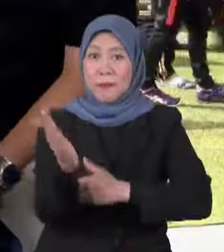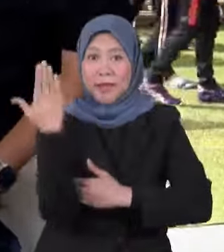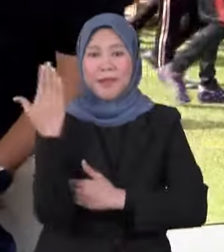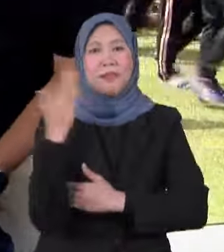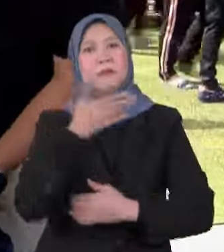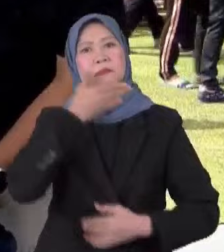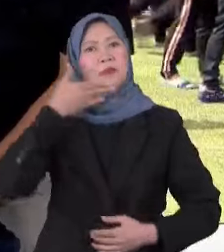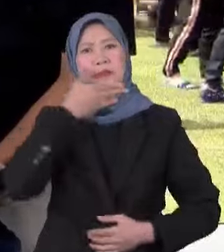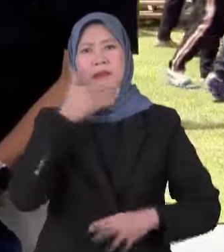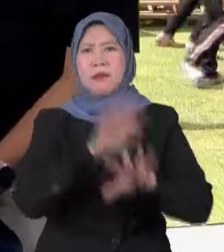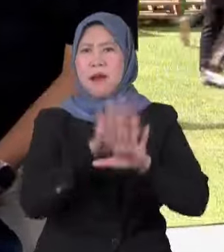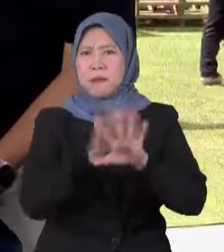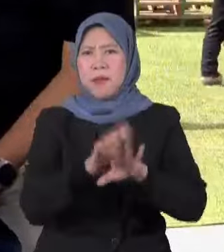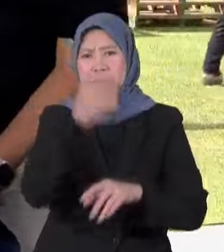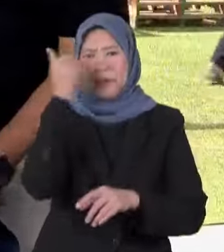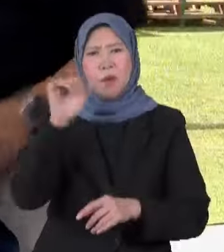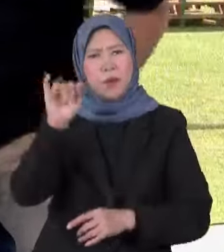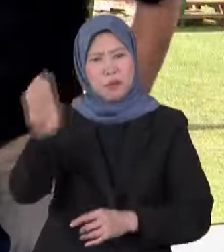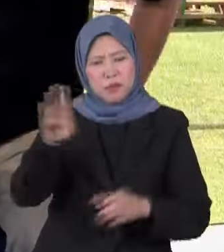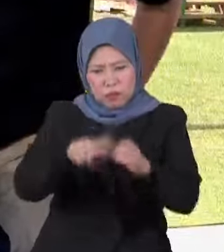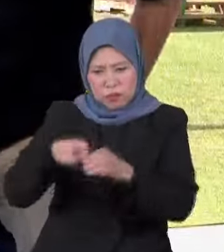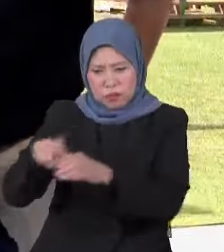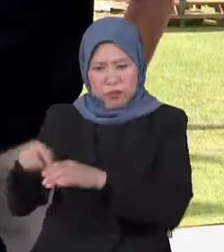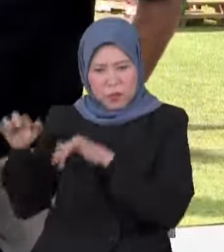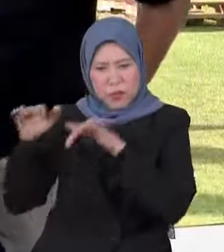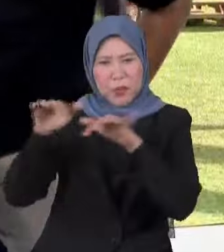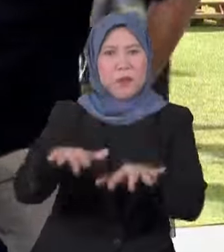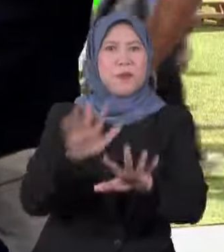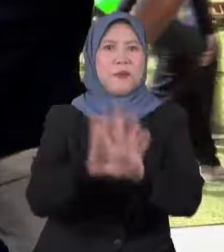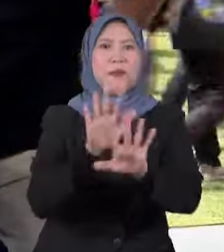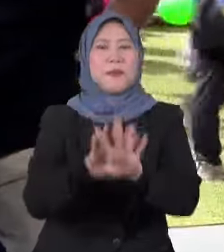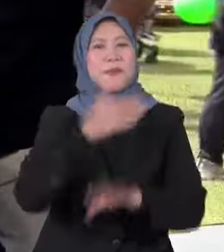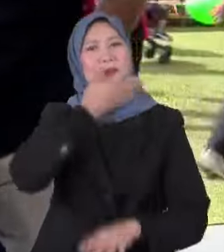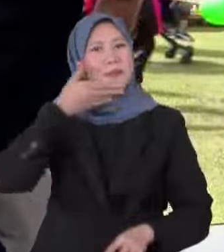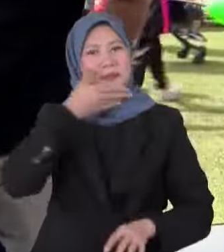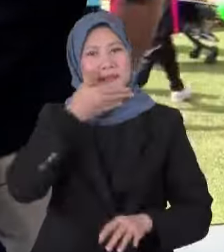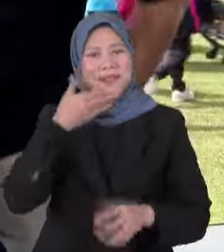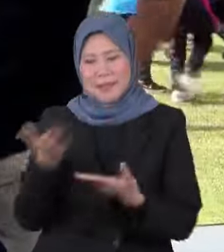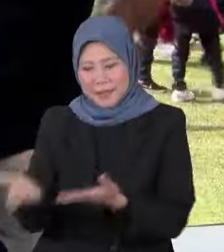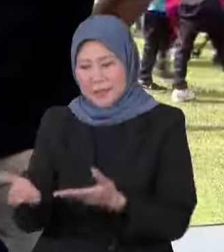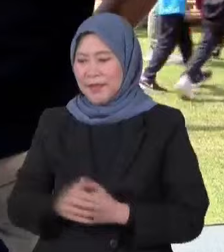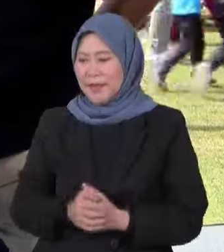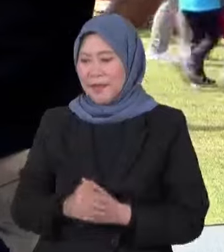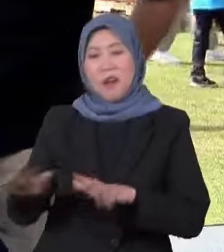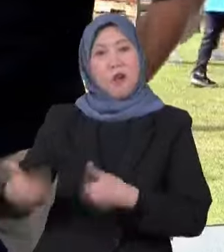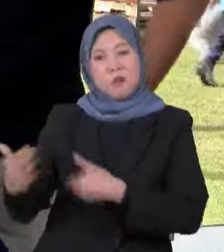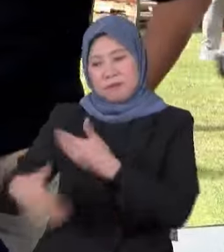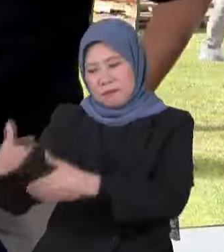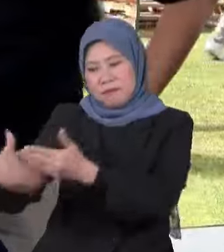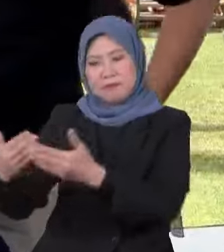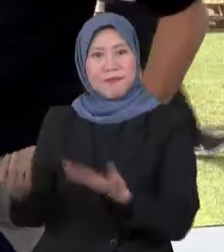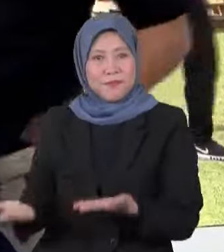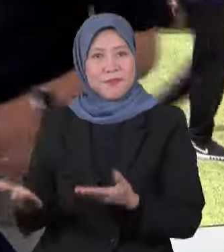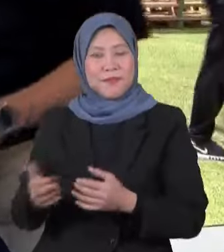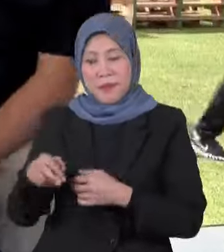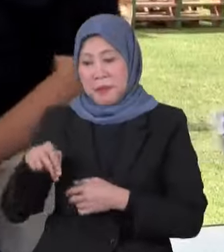belia ramai sebab YB. Kita bagi kredit dia. Tapi perjalanannya sejauh mana, YB?